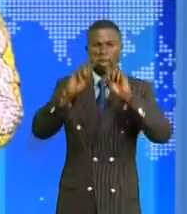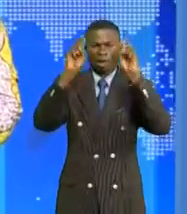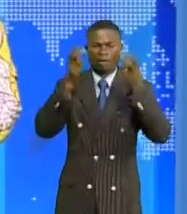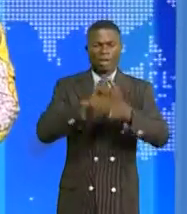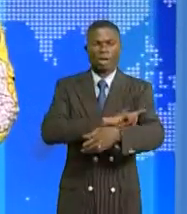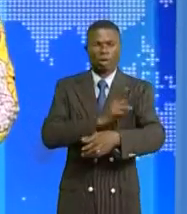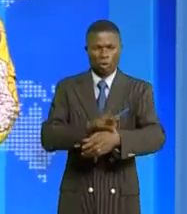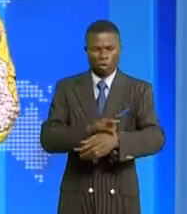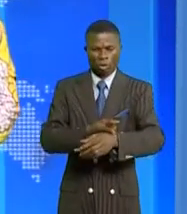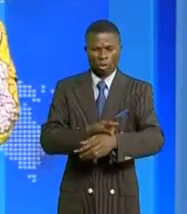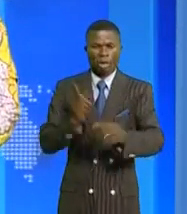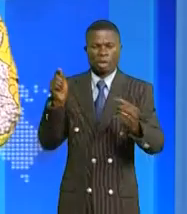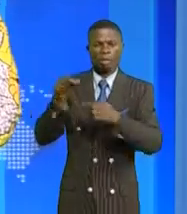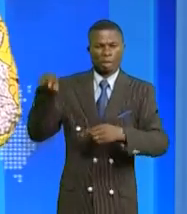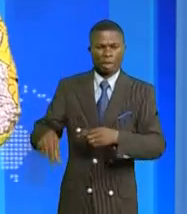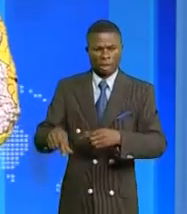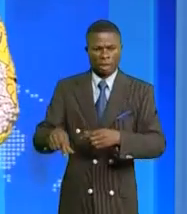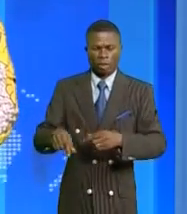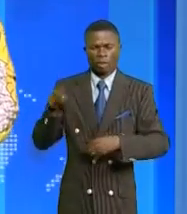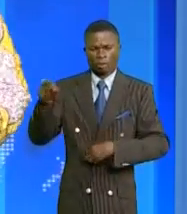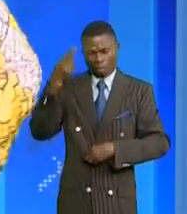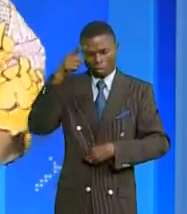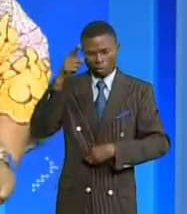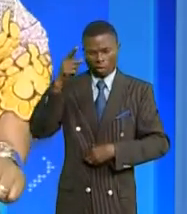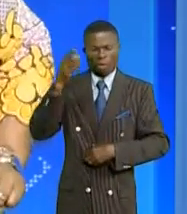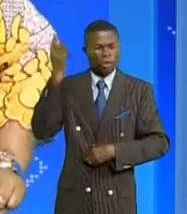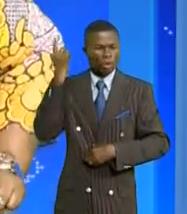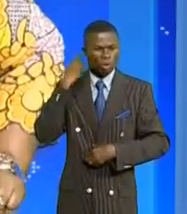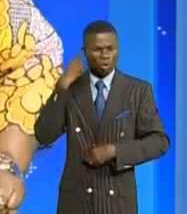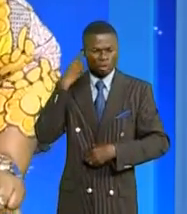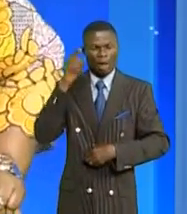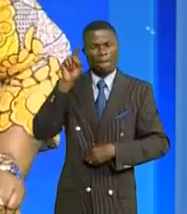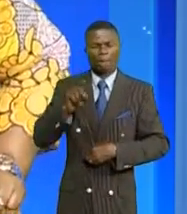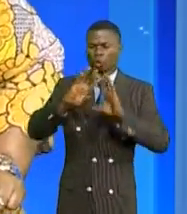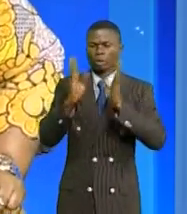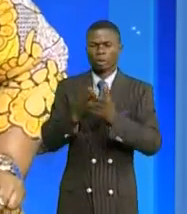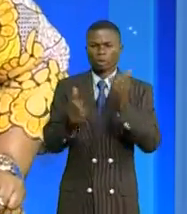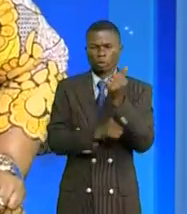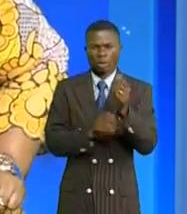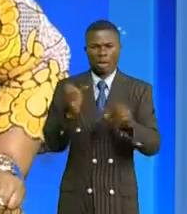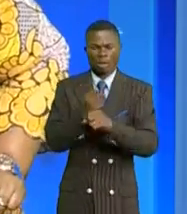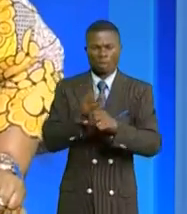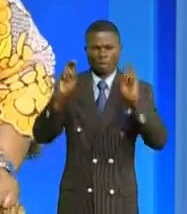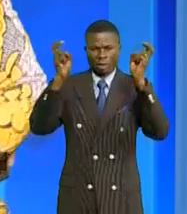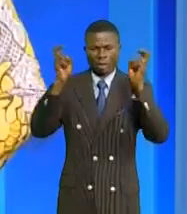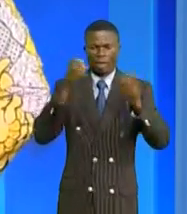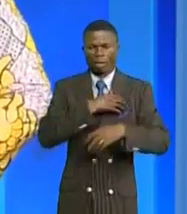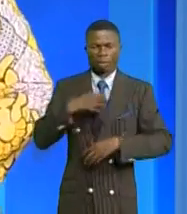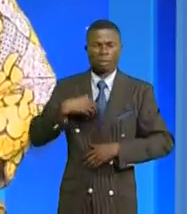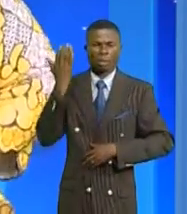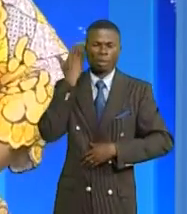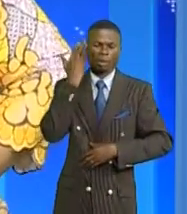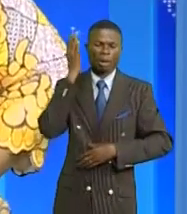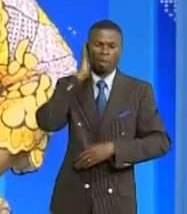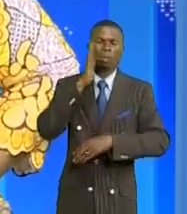Moukoukiasanza, s'est rendu au quartier Biréré pour prendre la température, le tout dans ce journal. Voilà pour les titres, mesdames et messieurs. Et